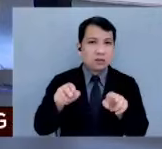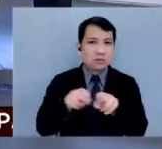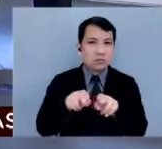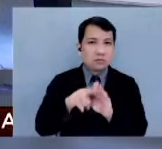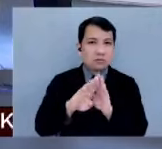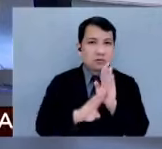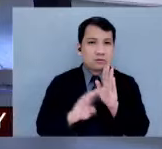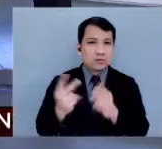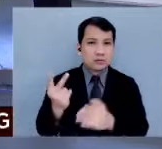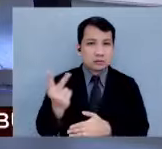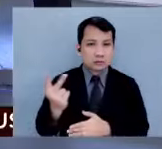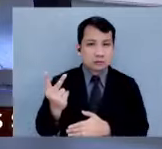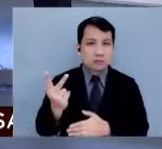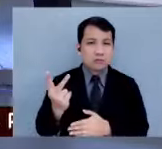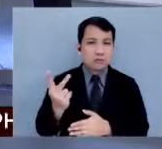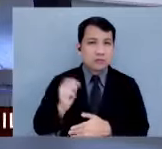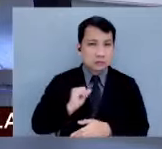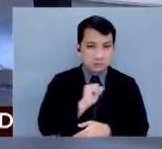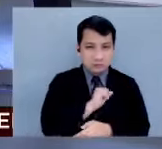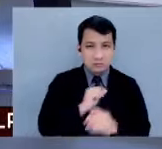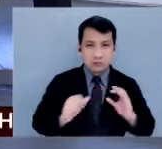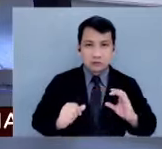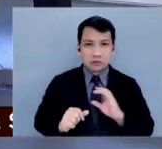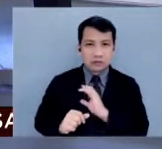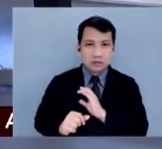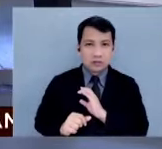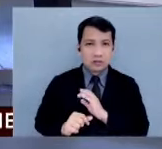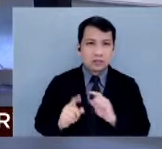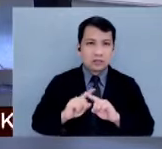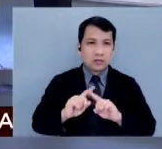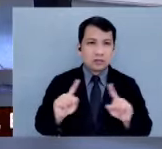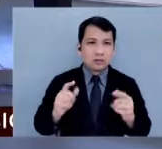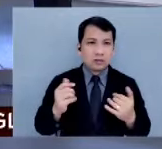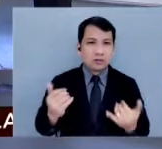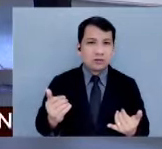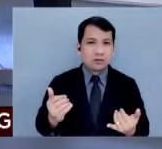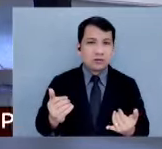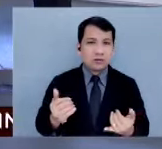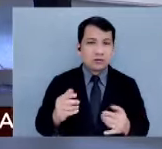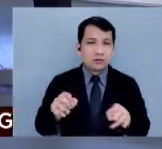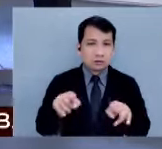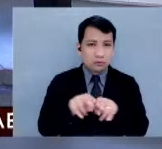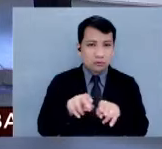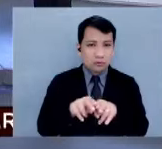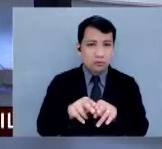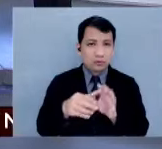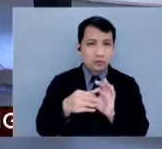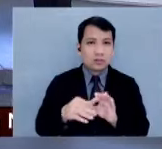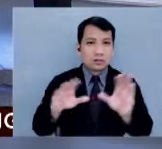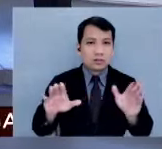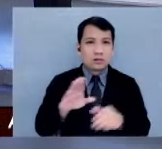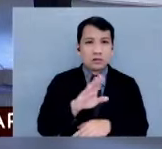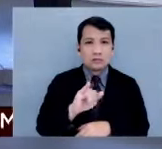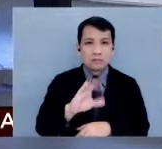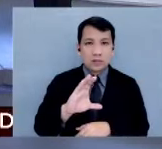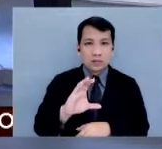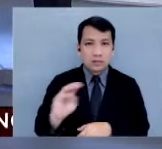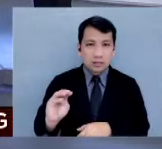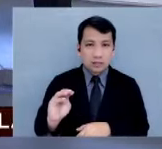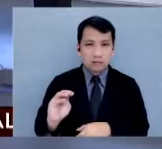dalawang kapulungan. Kung tutusin, yan ang isa pang problema. Sa ordinaryong batas, mayroon pong tinatawag na bicameral conference